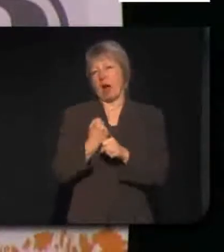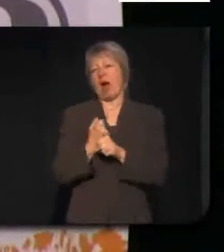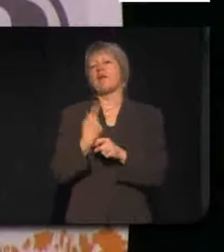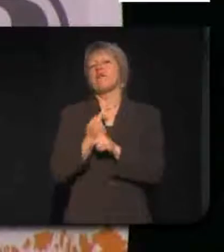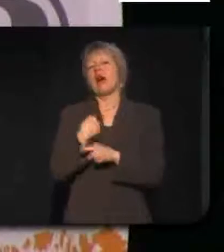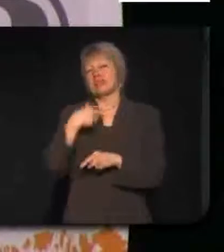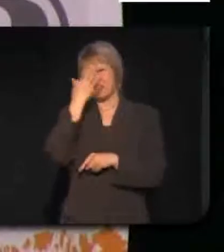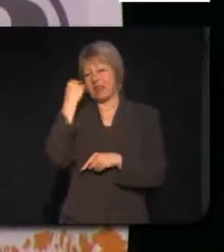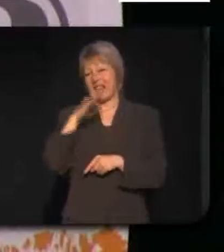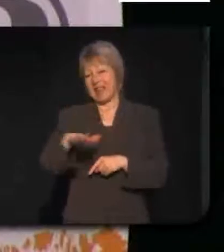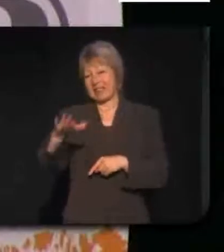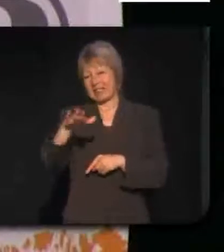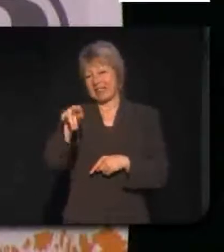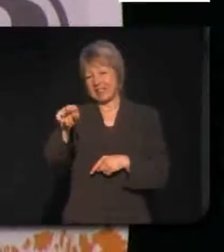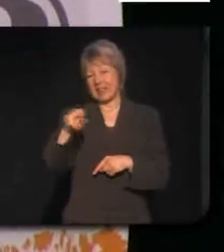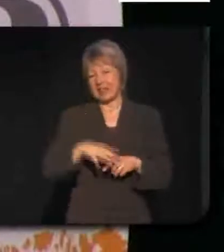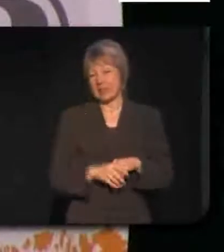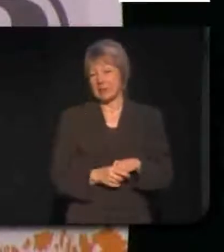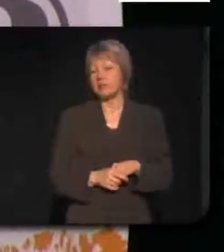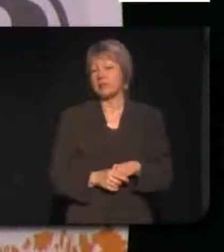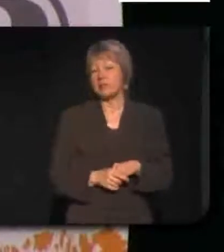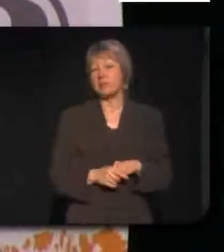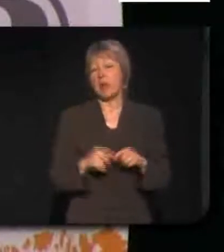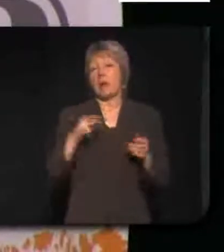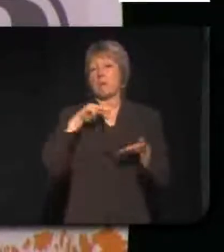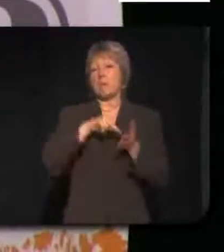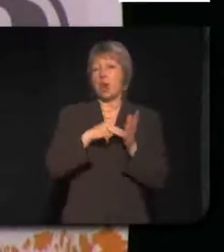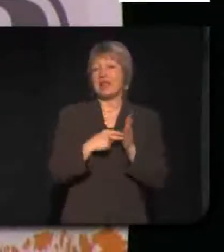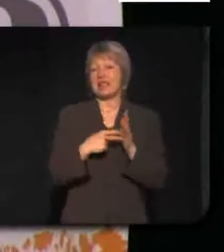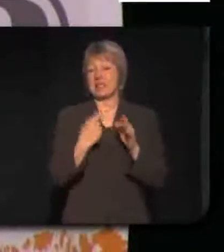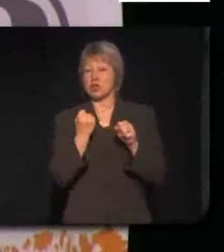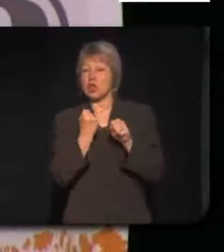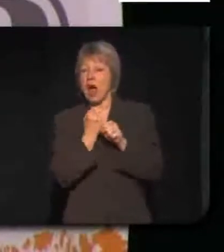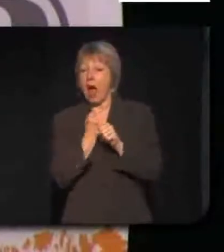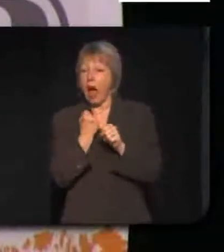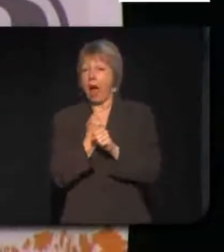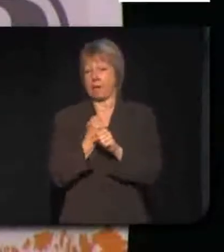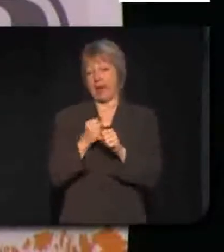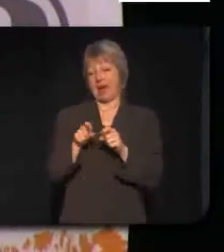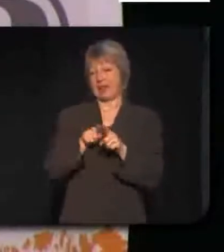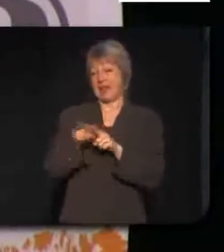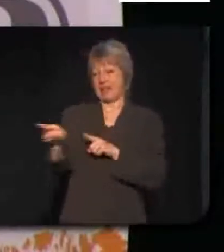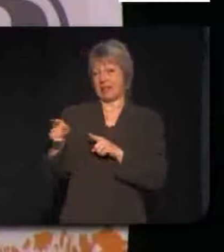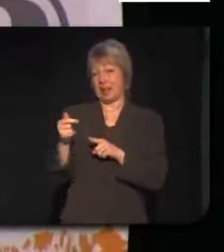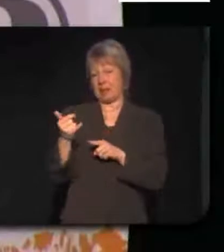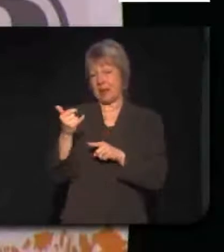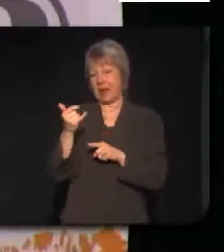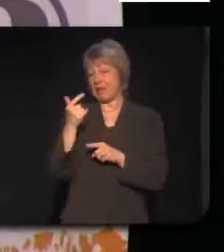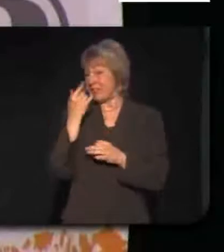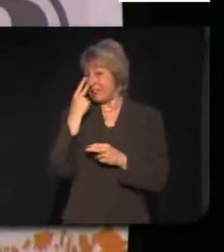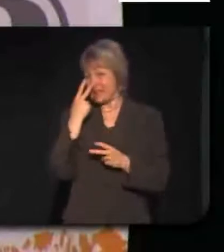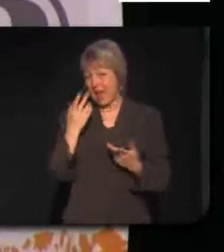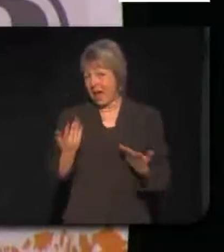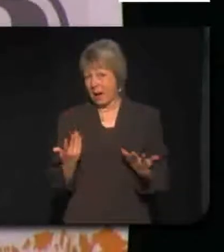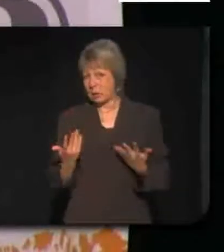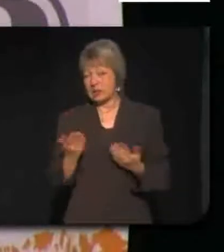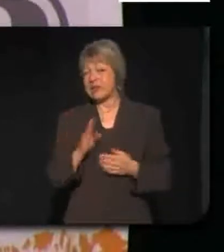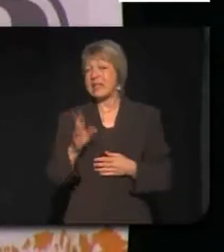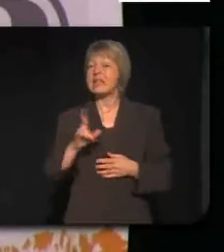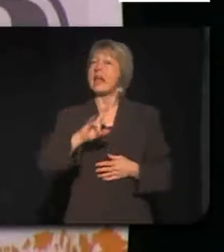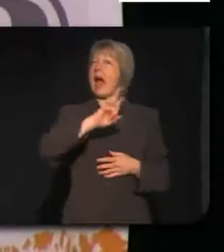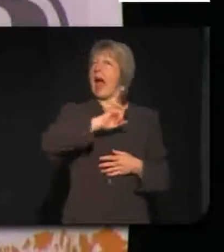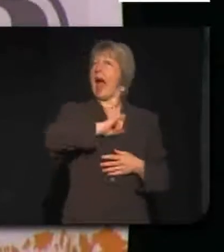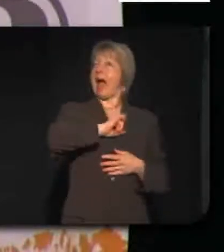aber ich mache es auch kurz das Ziel politische Arbeit liebe FDP besteht nicht darin seinen eigenen